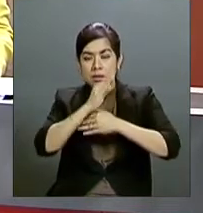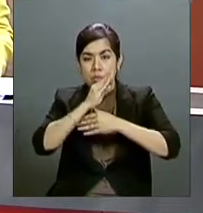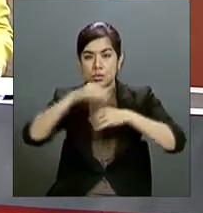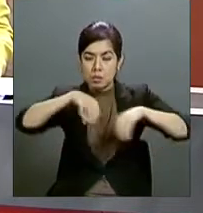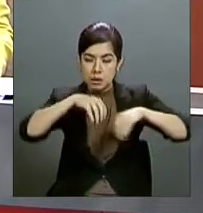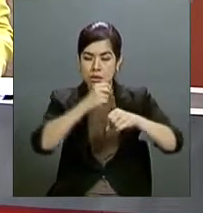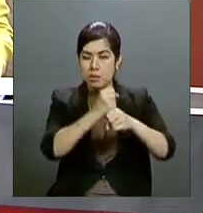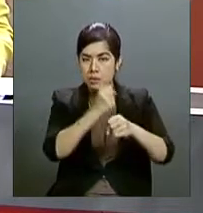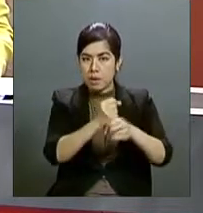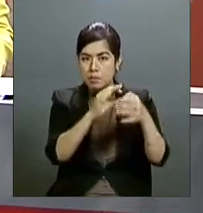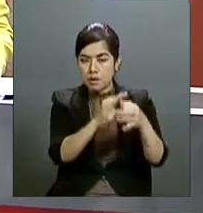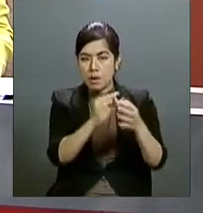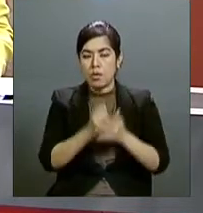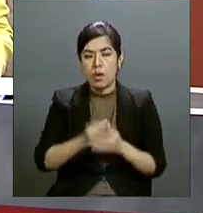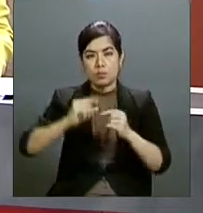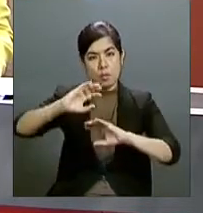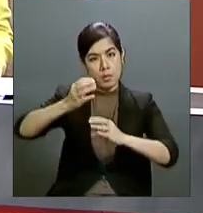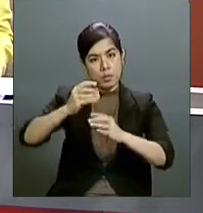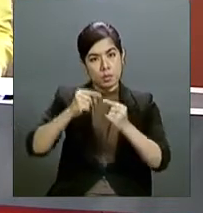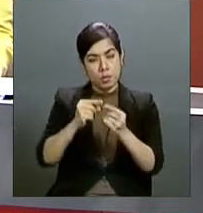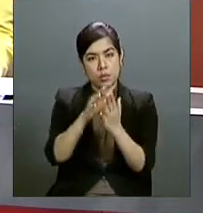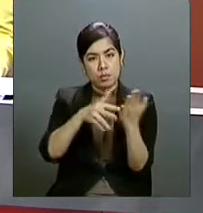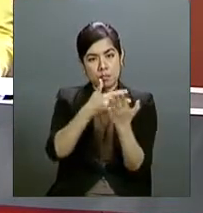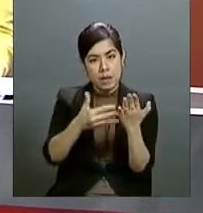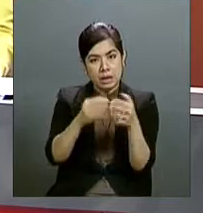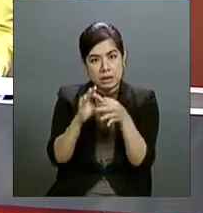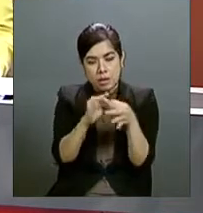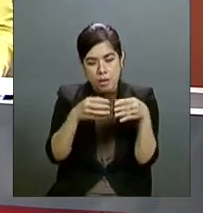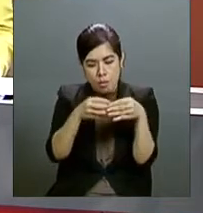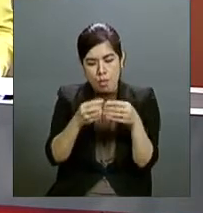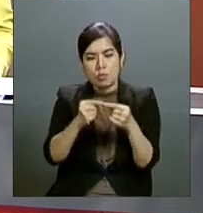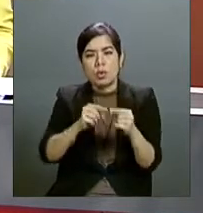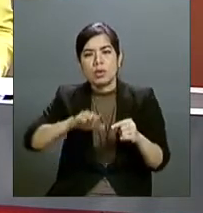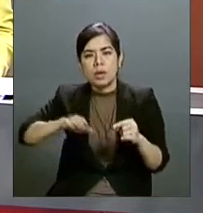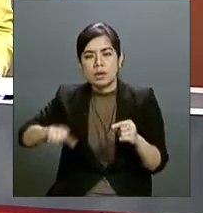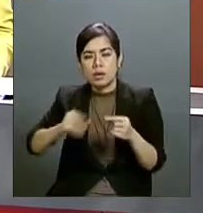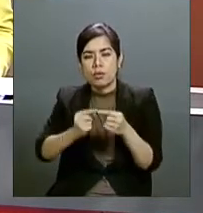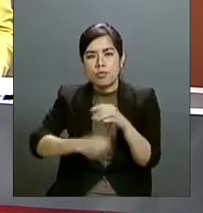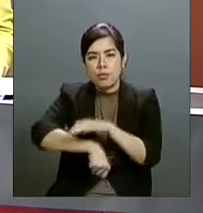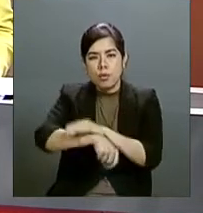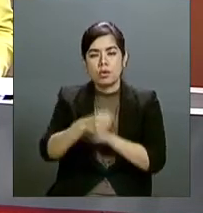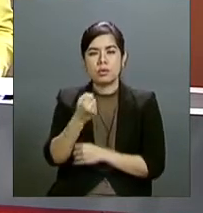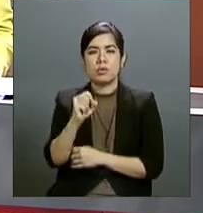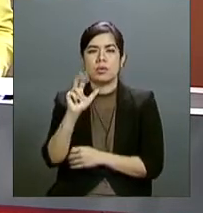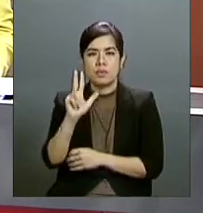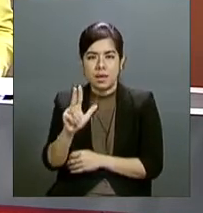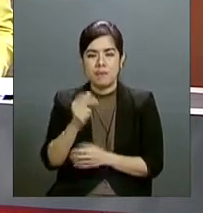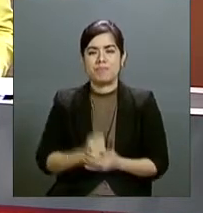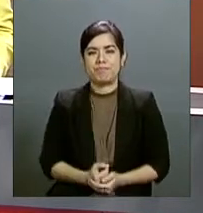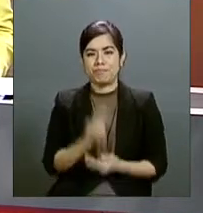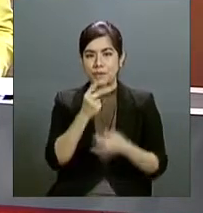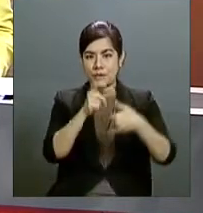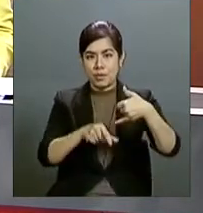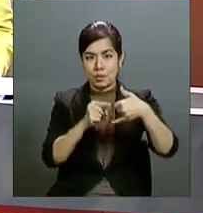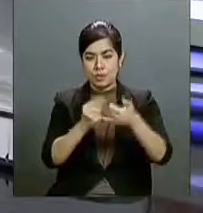งก็มีเนื้อหาและก็ความเกี่ยวข้องกับแผนปฏิบัติการช่วยเหลือ13หมูป่า Academy นะคะจะไปติดตามจากคุณอัชลาโพสีรายงานจากมหาวิ